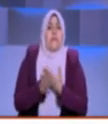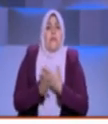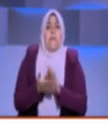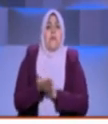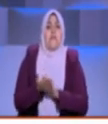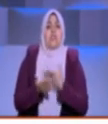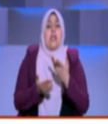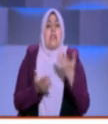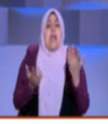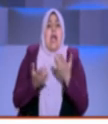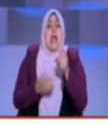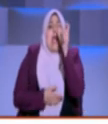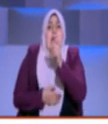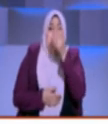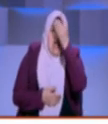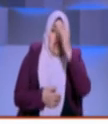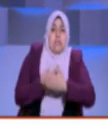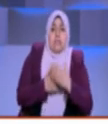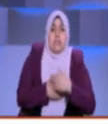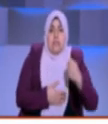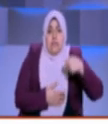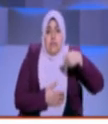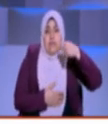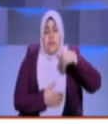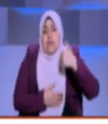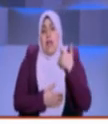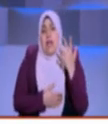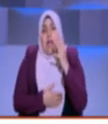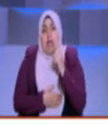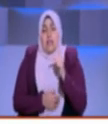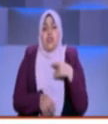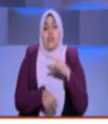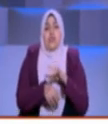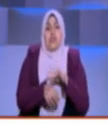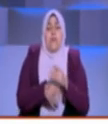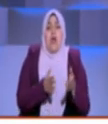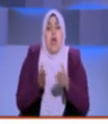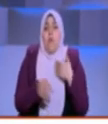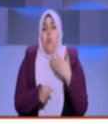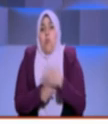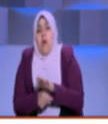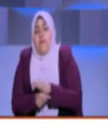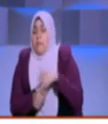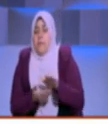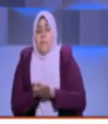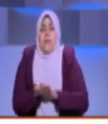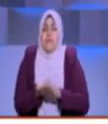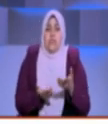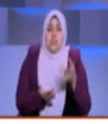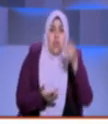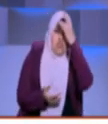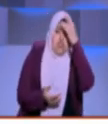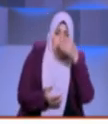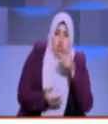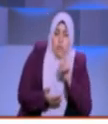أي حالة إيجابية سواء في أعداد الإصابات أو الوفيات، أو لم تكن هناك أي إيجابيات من هذه مد